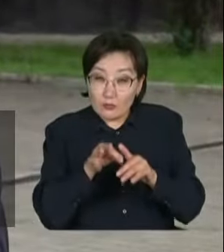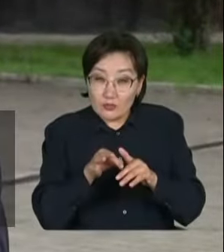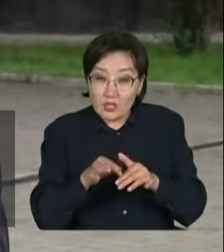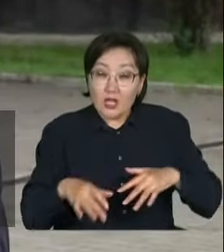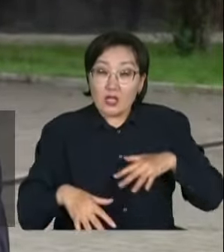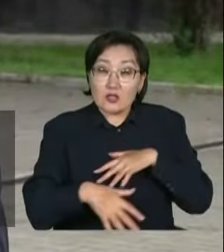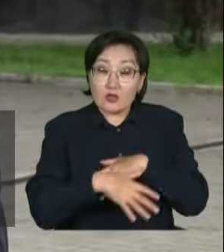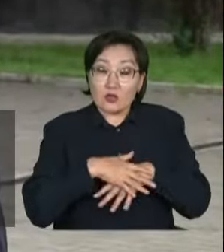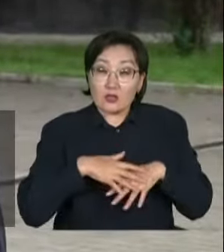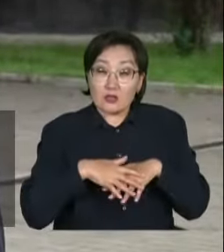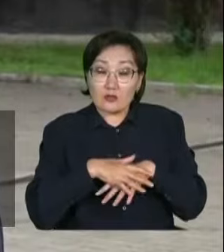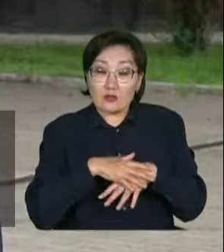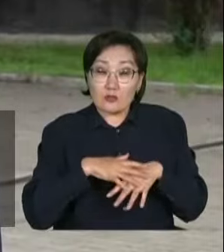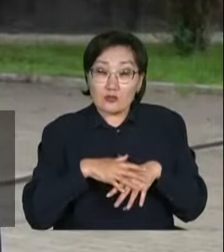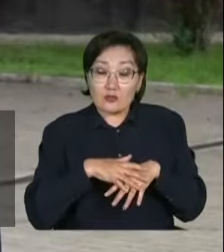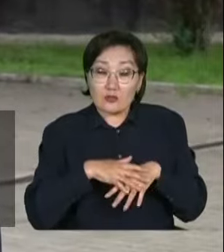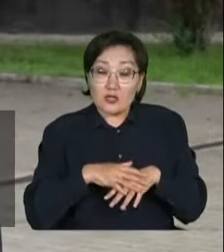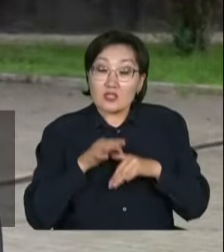халықпен қоштасу